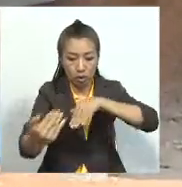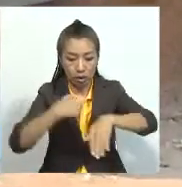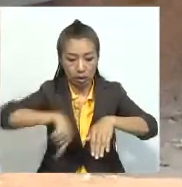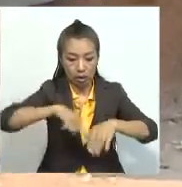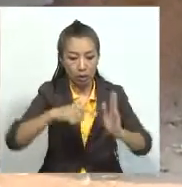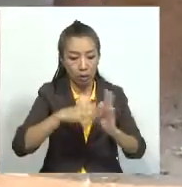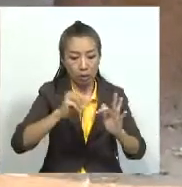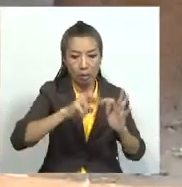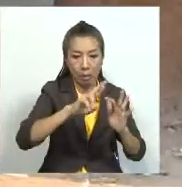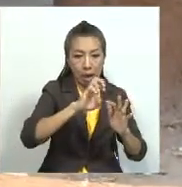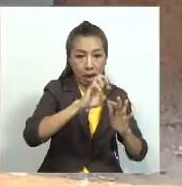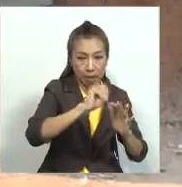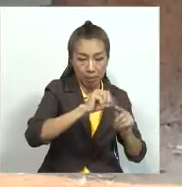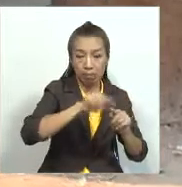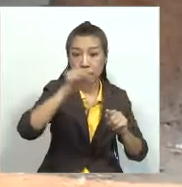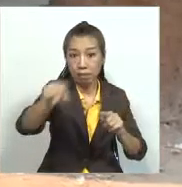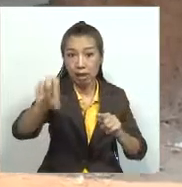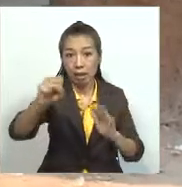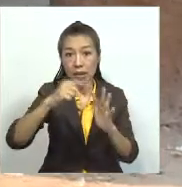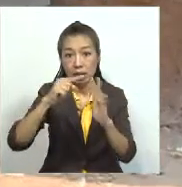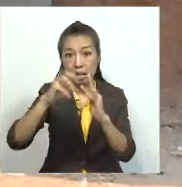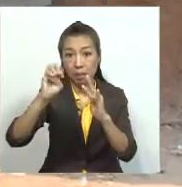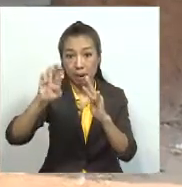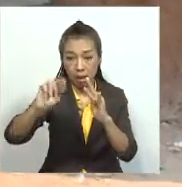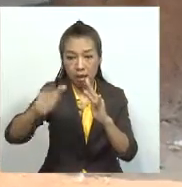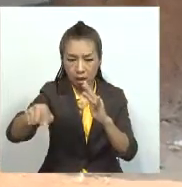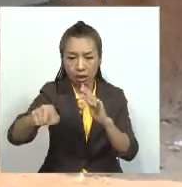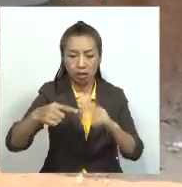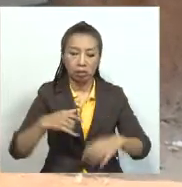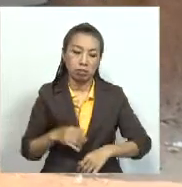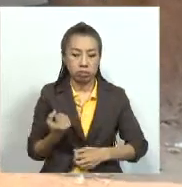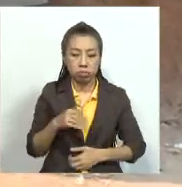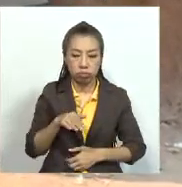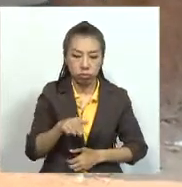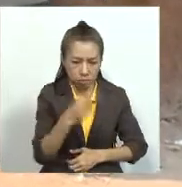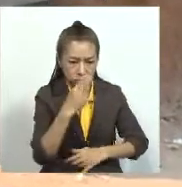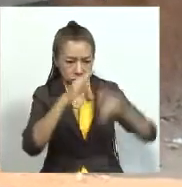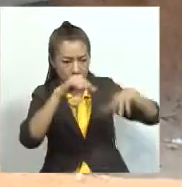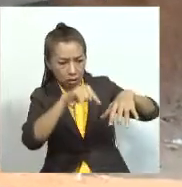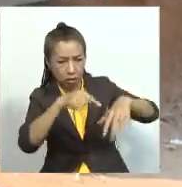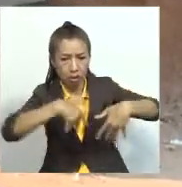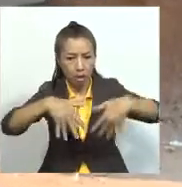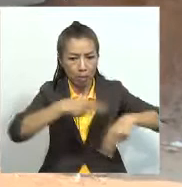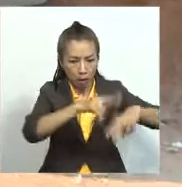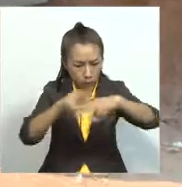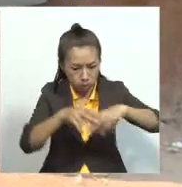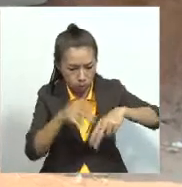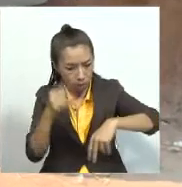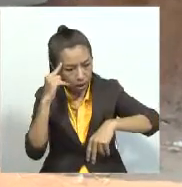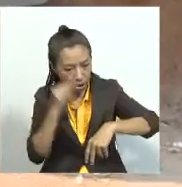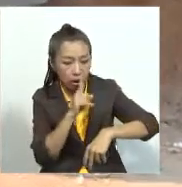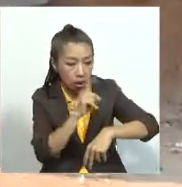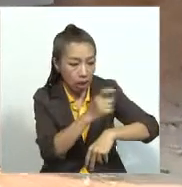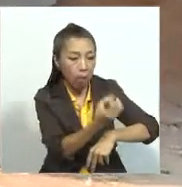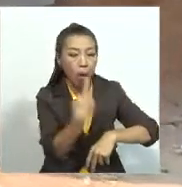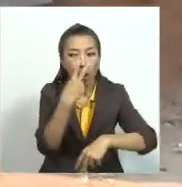สมิงเนี่ยนะคะเราก็มาเจอกับกลุ่มชาวบ้านกลุ่มนึงค่ะซึ่งเขากำลังนั่งเฝ้าเพื่อทำการตรวจการรอดูสถานการณ์ไฟป่